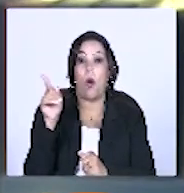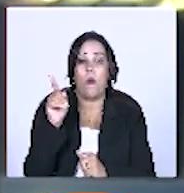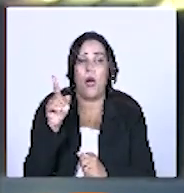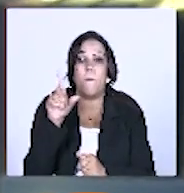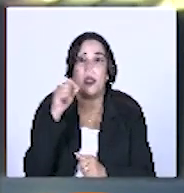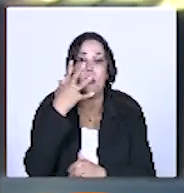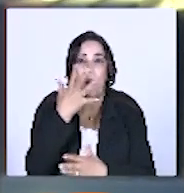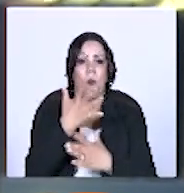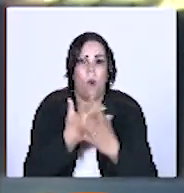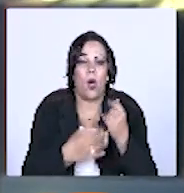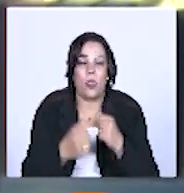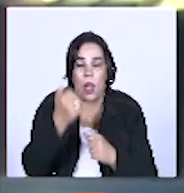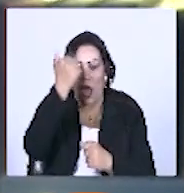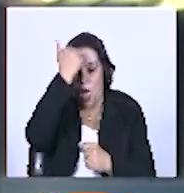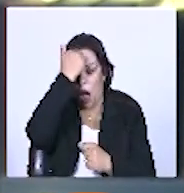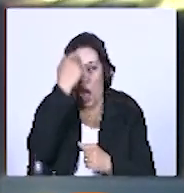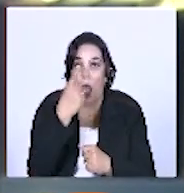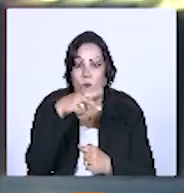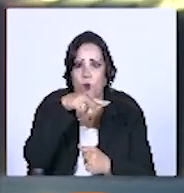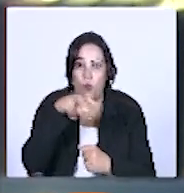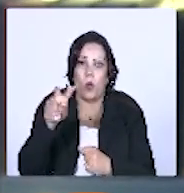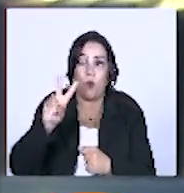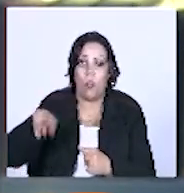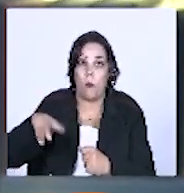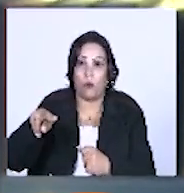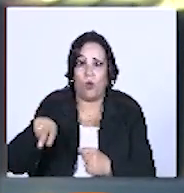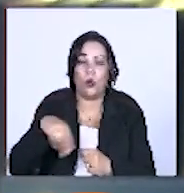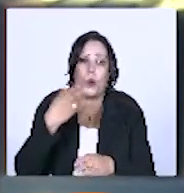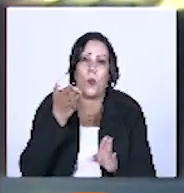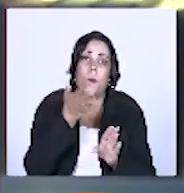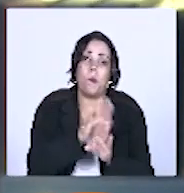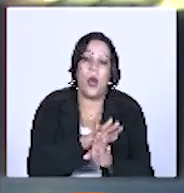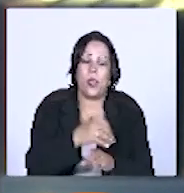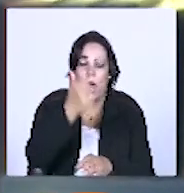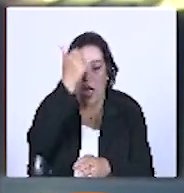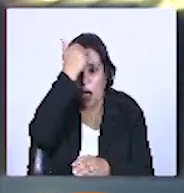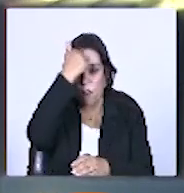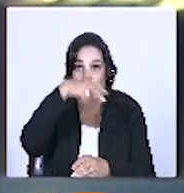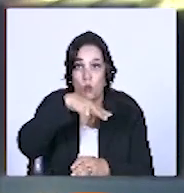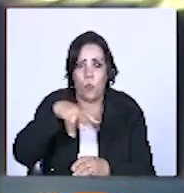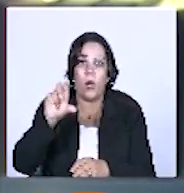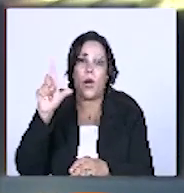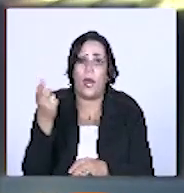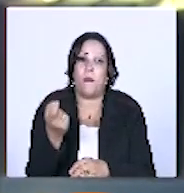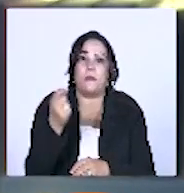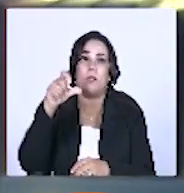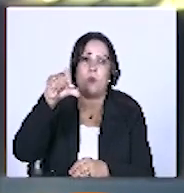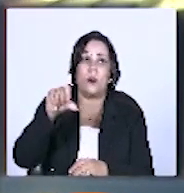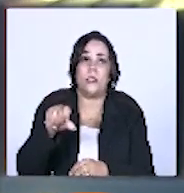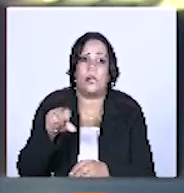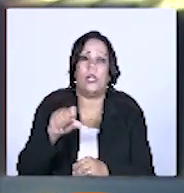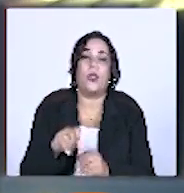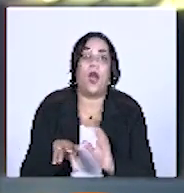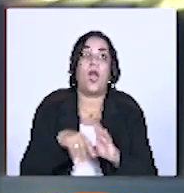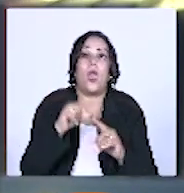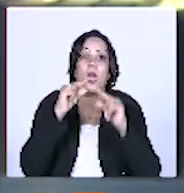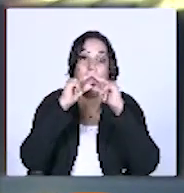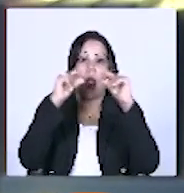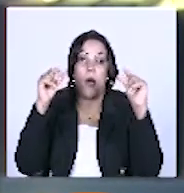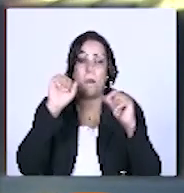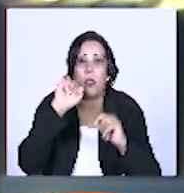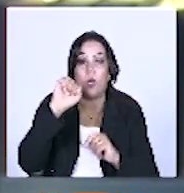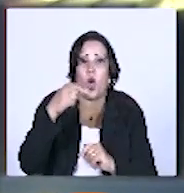من مواليد 1818 ورحل عن عالمنا 1895 القول القصور